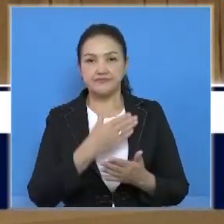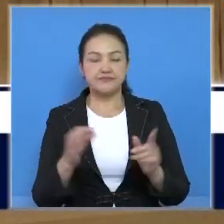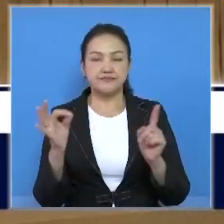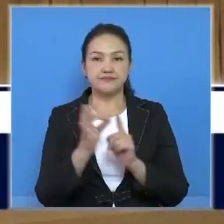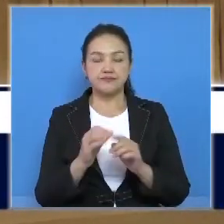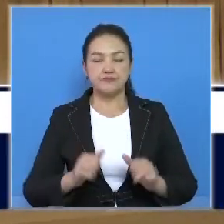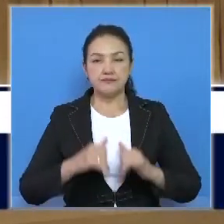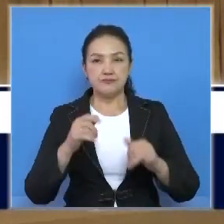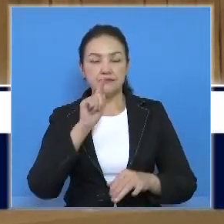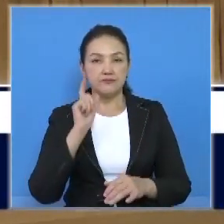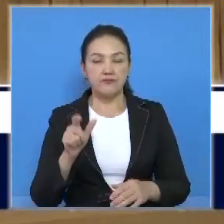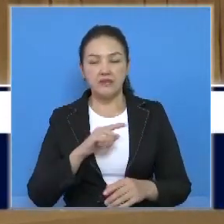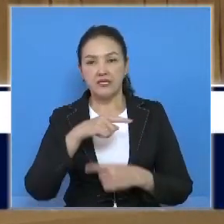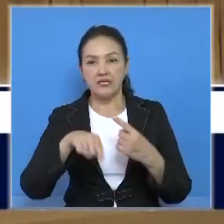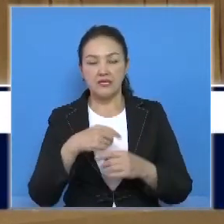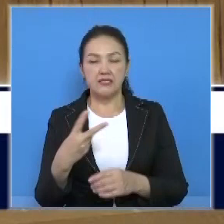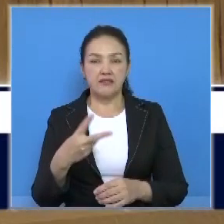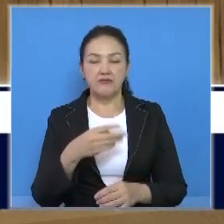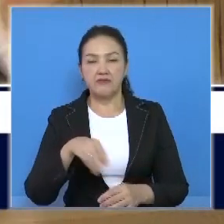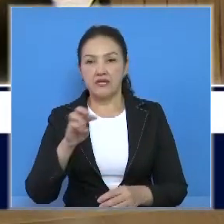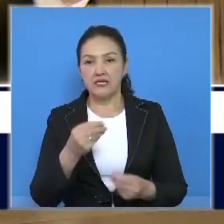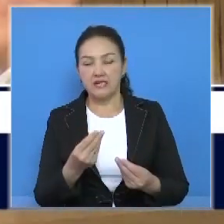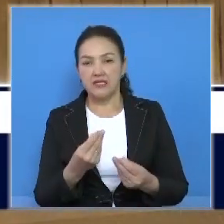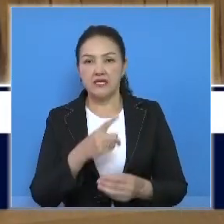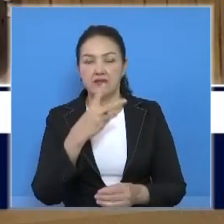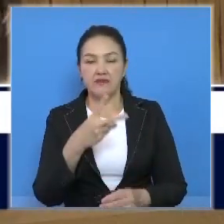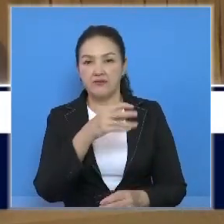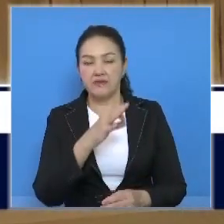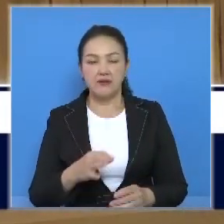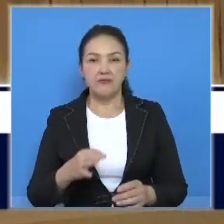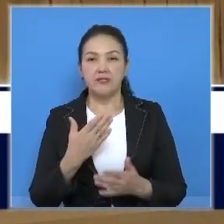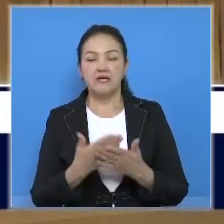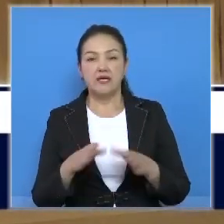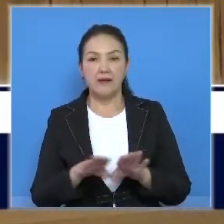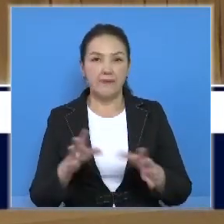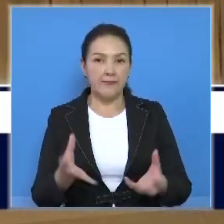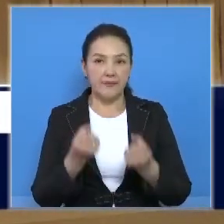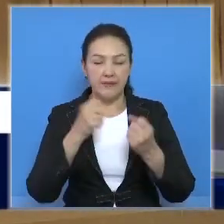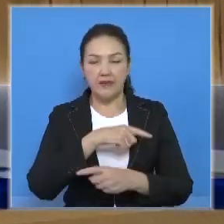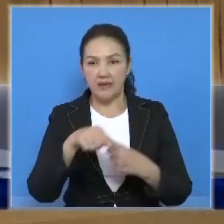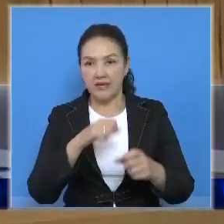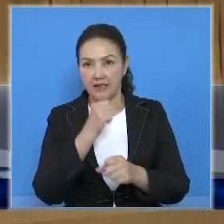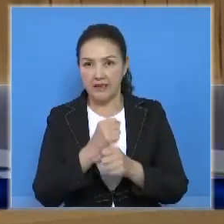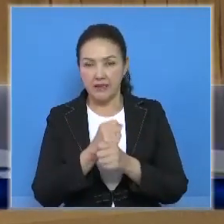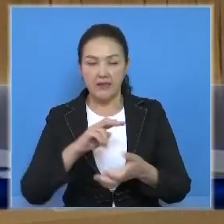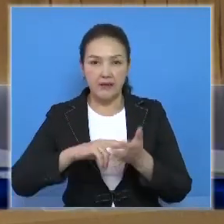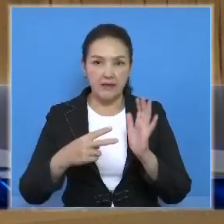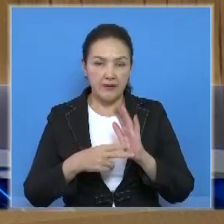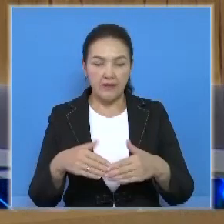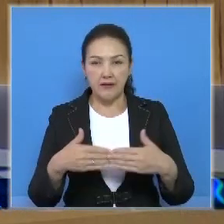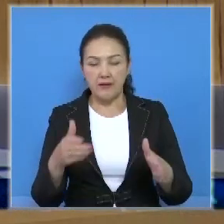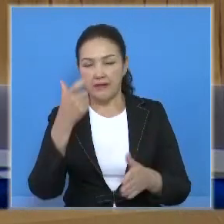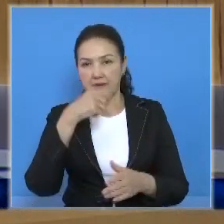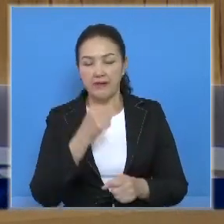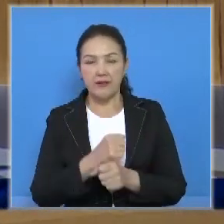развития молодежного предпринимательства выделено 2 миллиарда тенге по 2,5%. Мы поддержим проекты предпринимателей, работающих или планирующих открыть свое